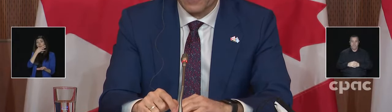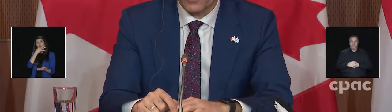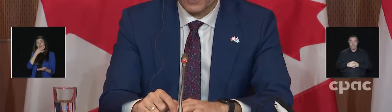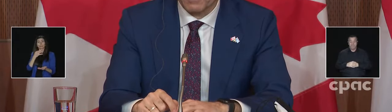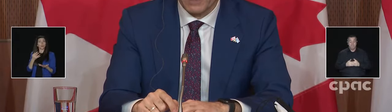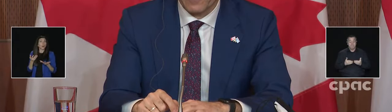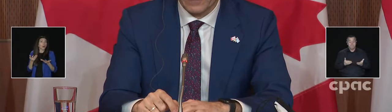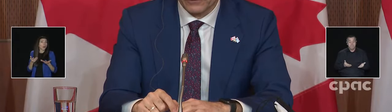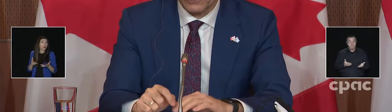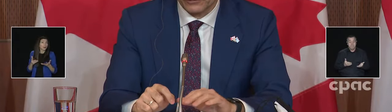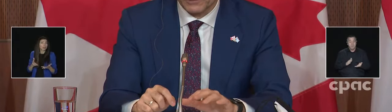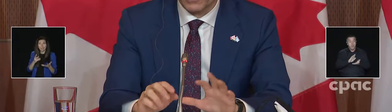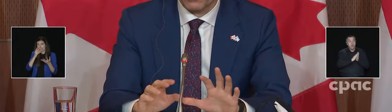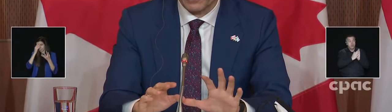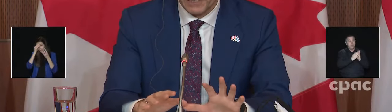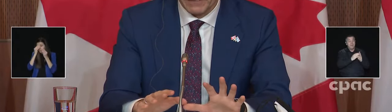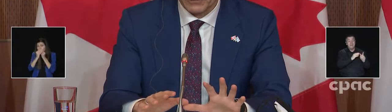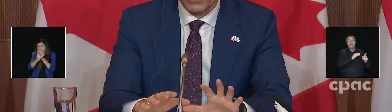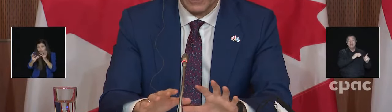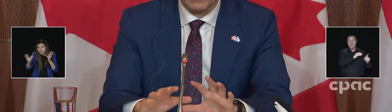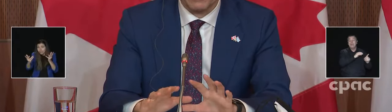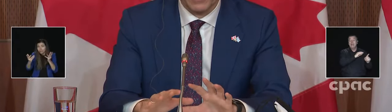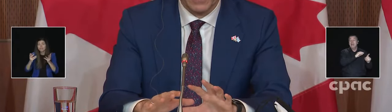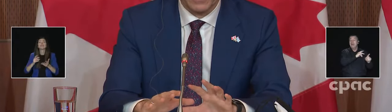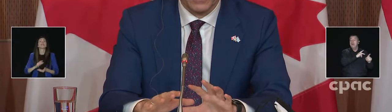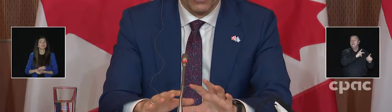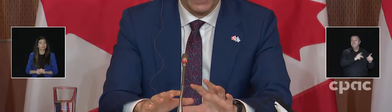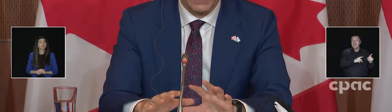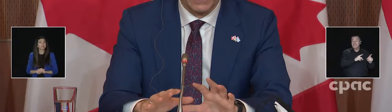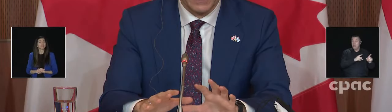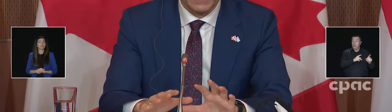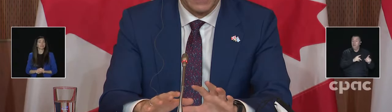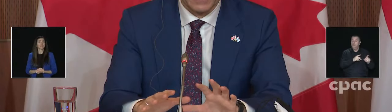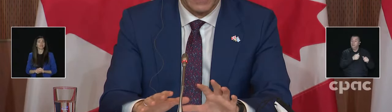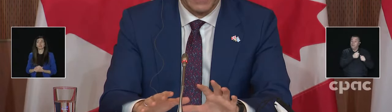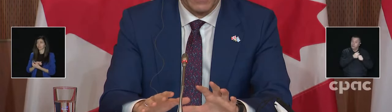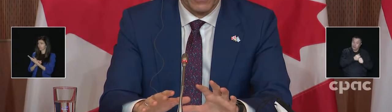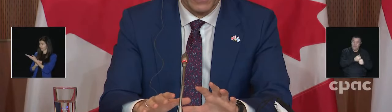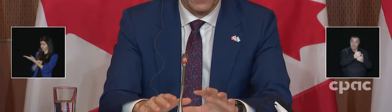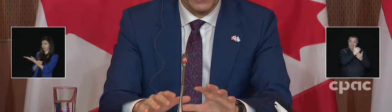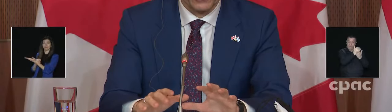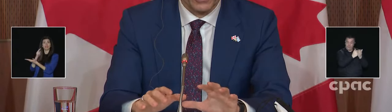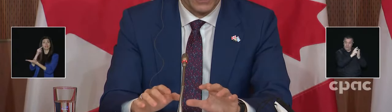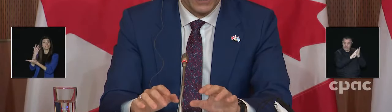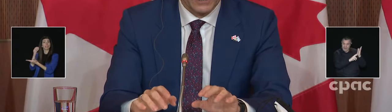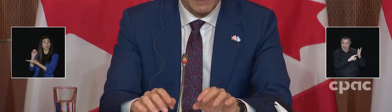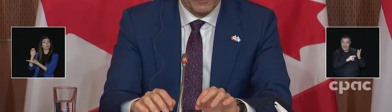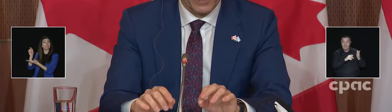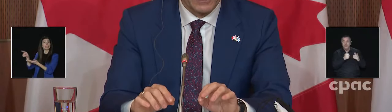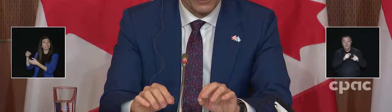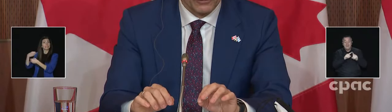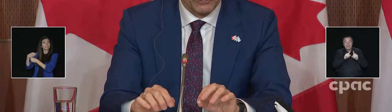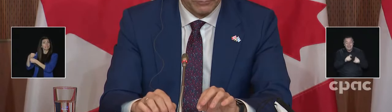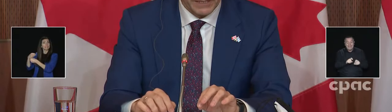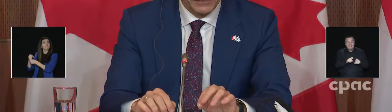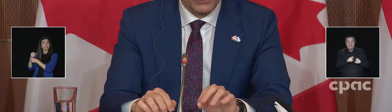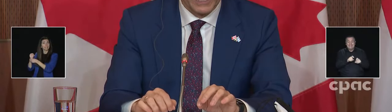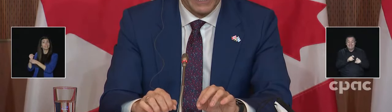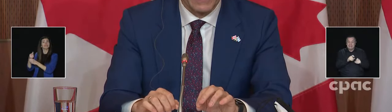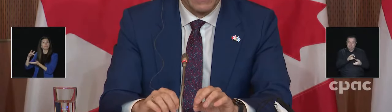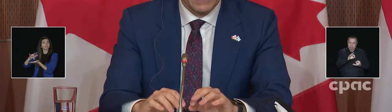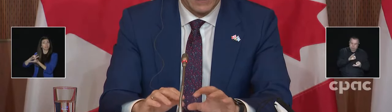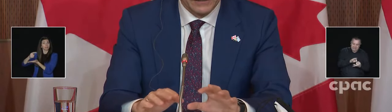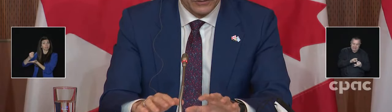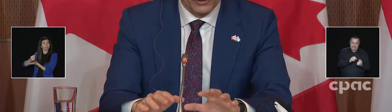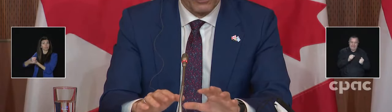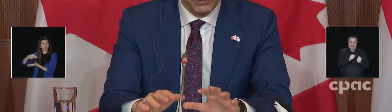été fournie par Pfizer, c'est une soumission bien particulière dont les tests, les essais cliniques ont été faits sur des populations